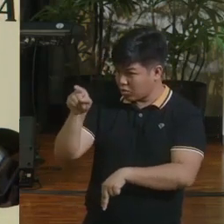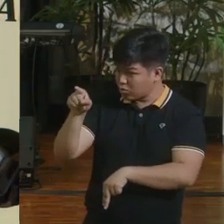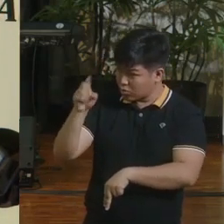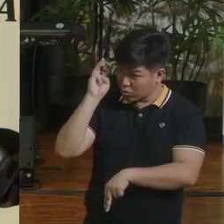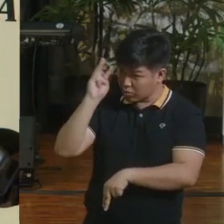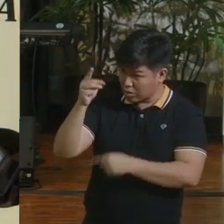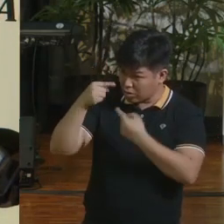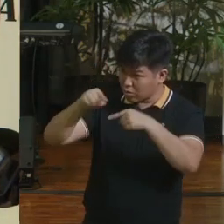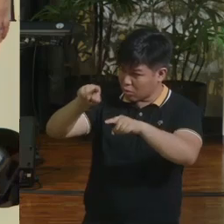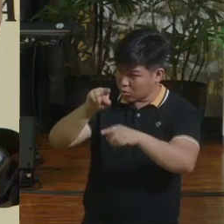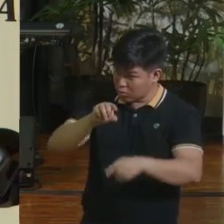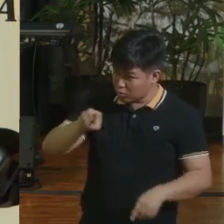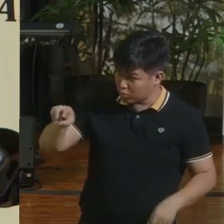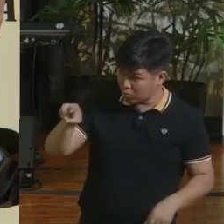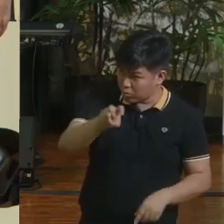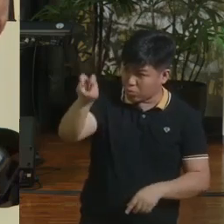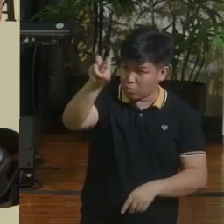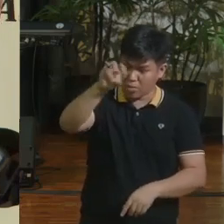the Gentiles.